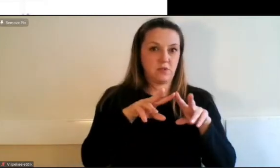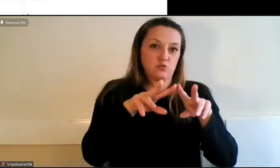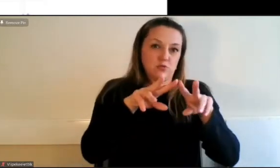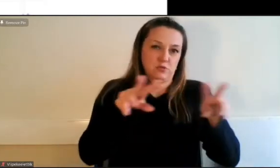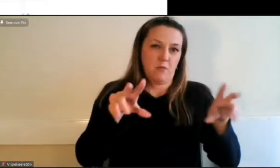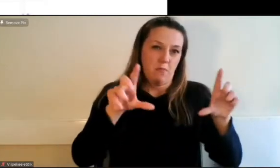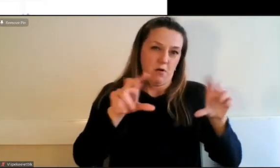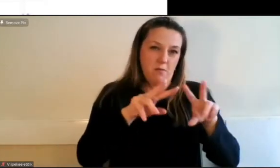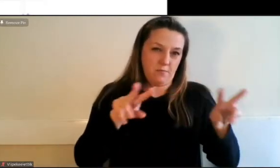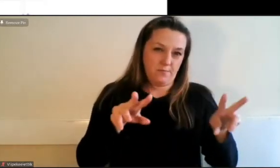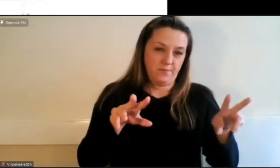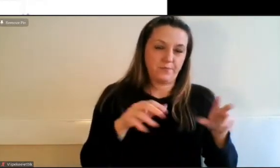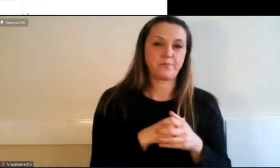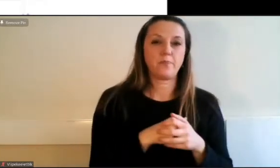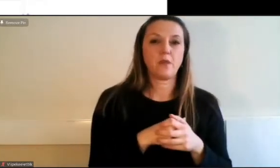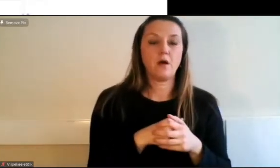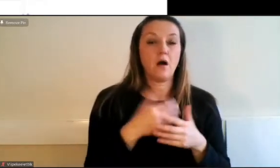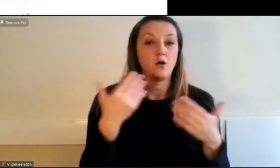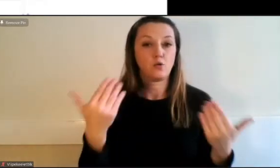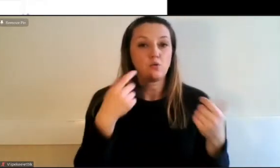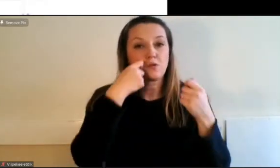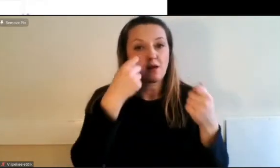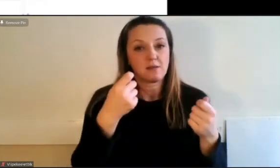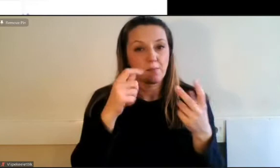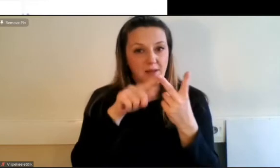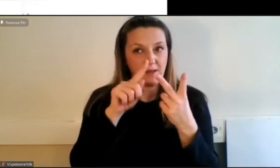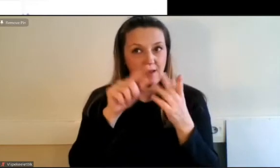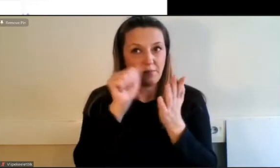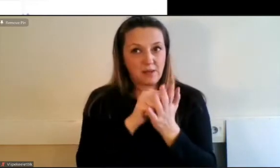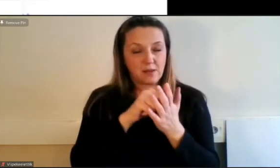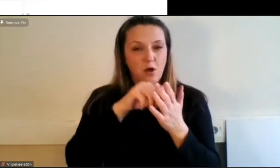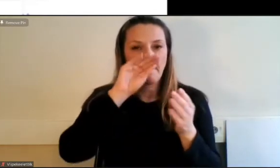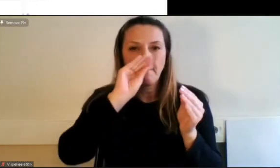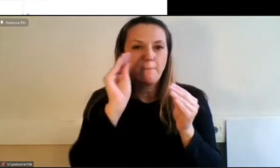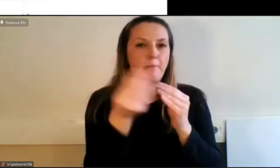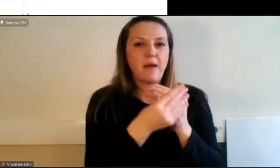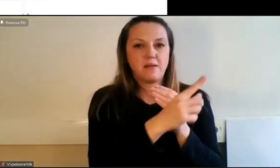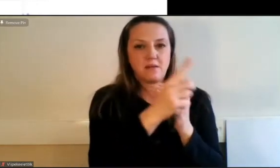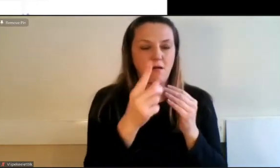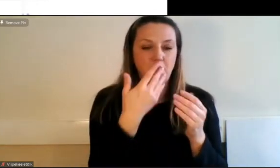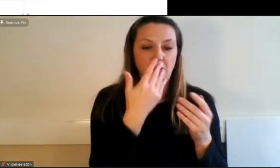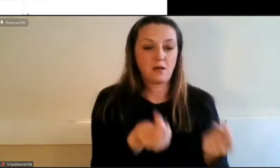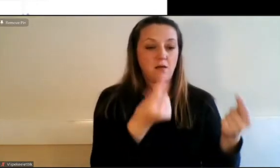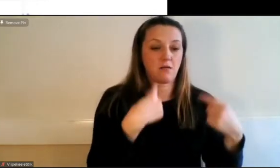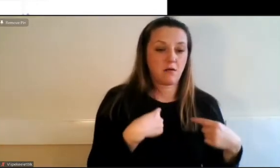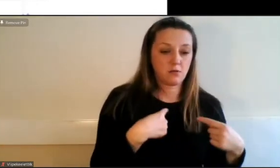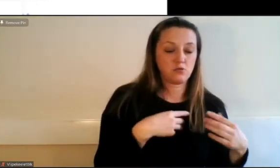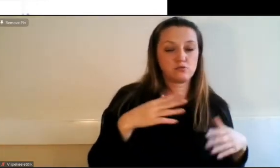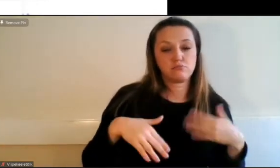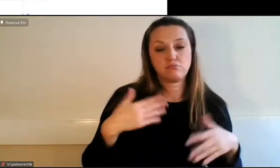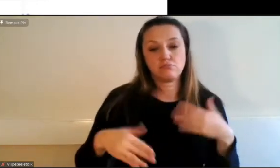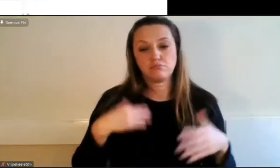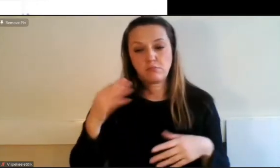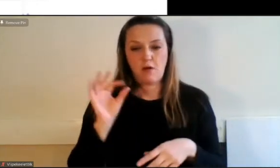neid nakatunuid, kes on koroona endale saanud. Rohelisega on märgitud vaktsineerimata inimesed